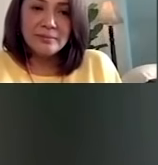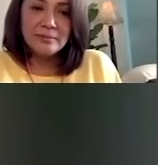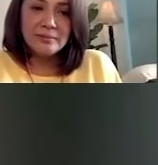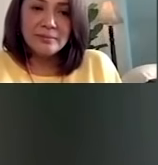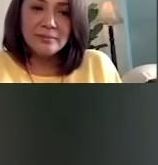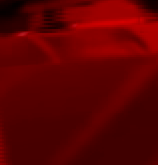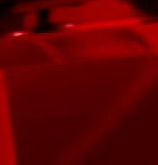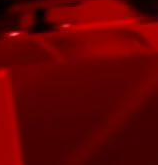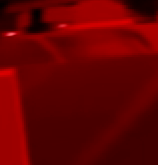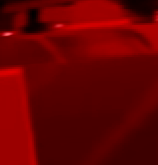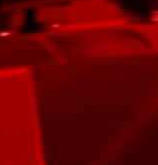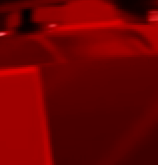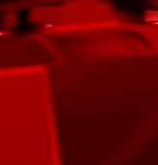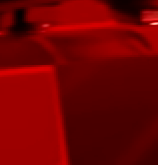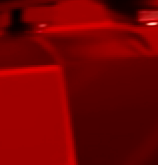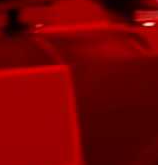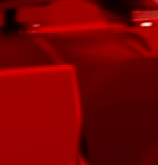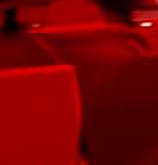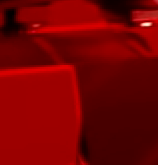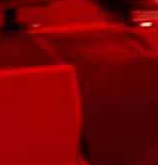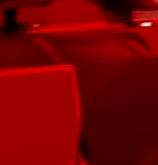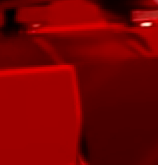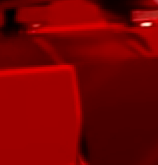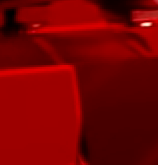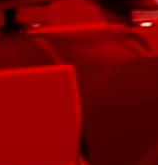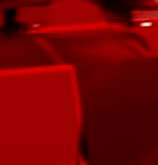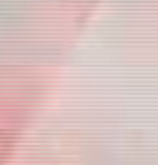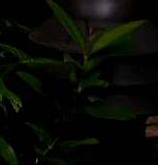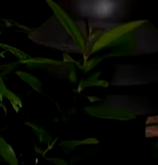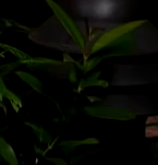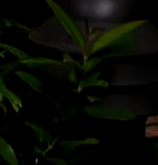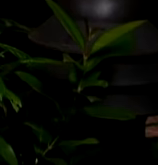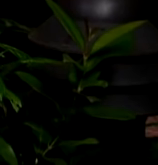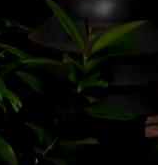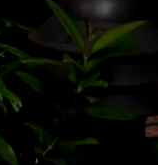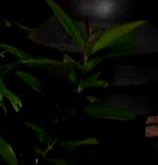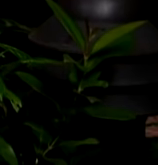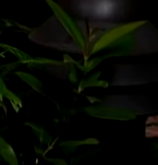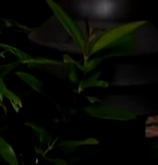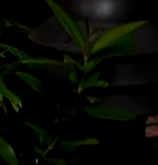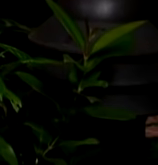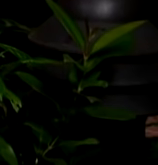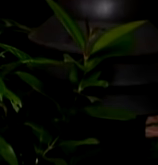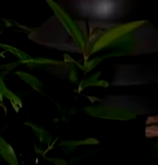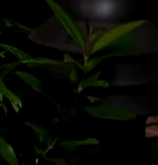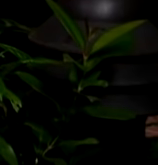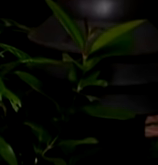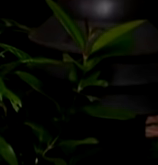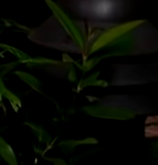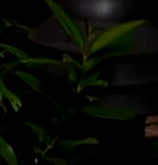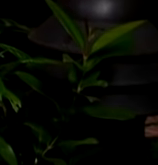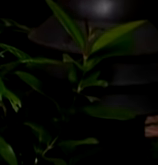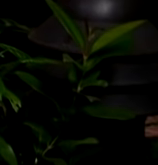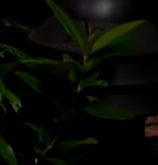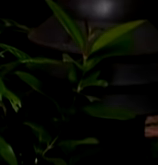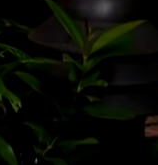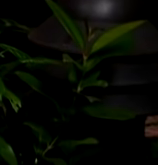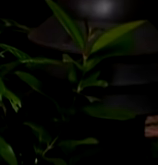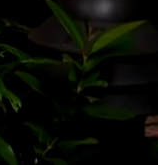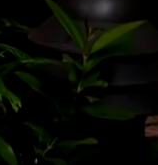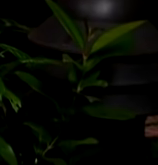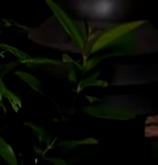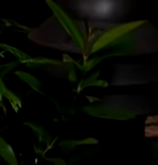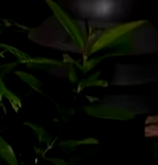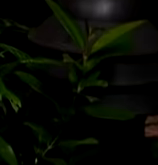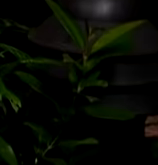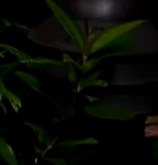Meron ka pa lang. Dalawang motorsiklo nagbanggaan at sumemplang sa isang